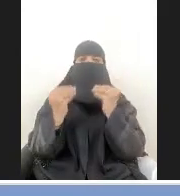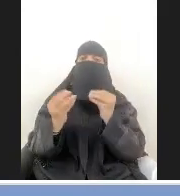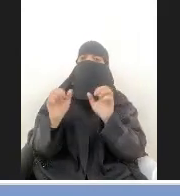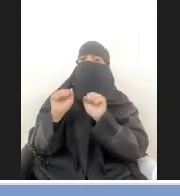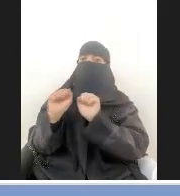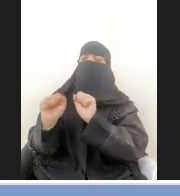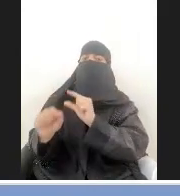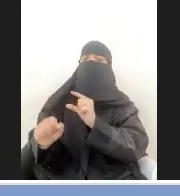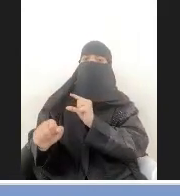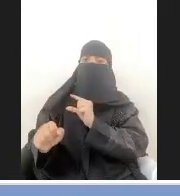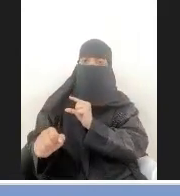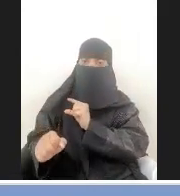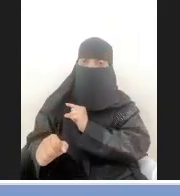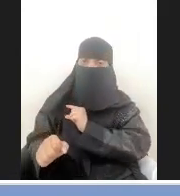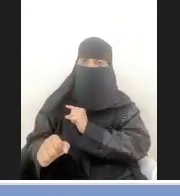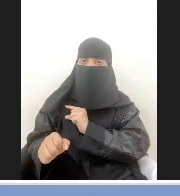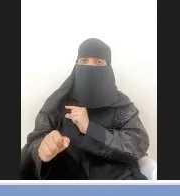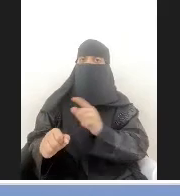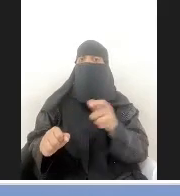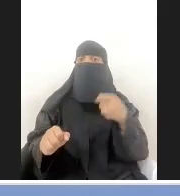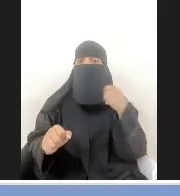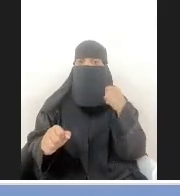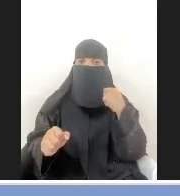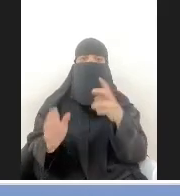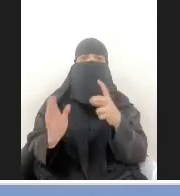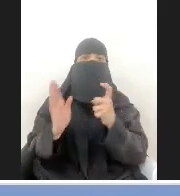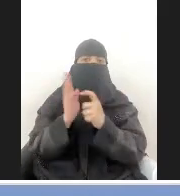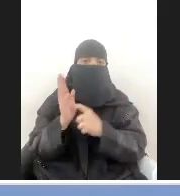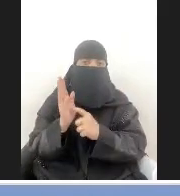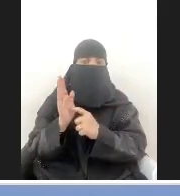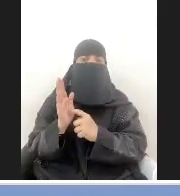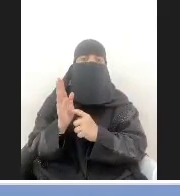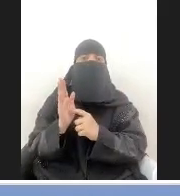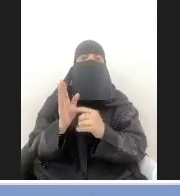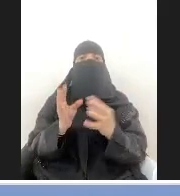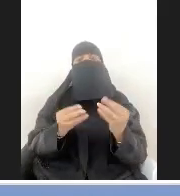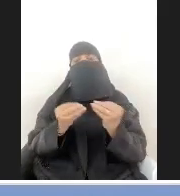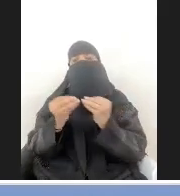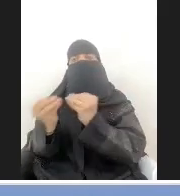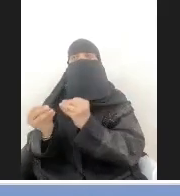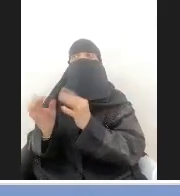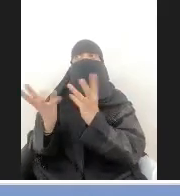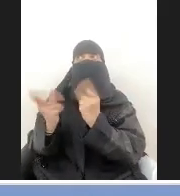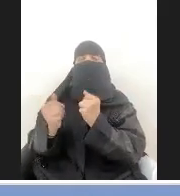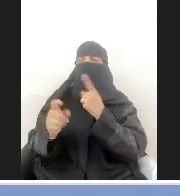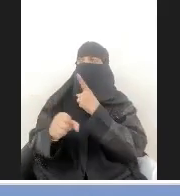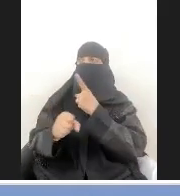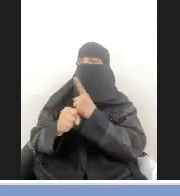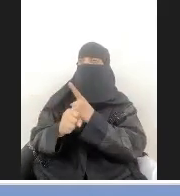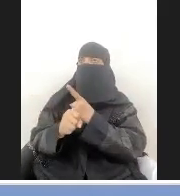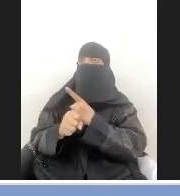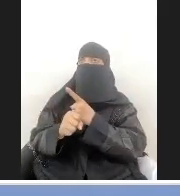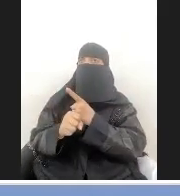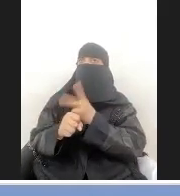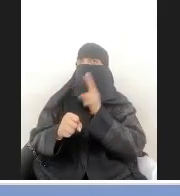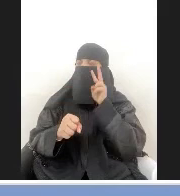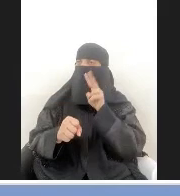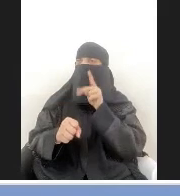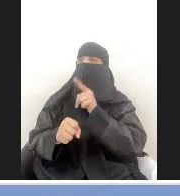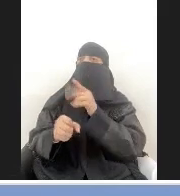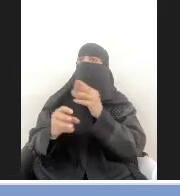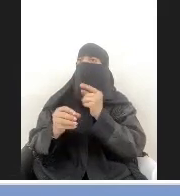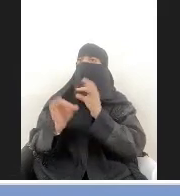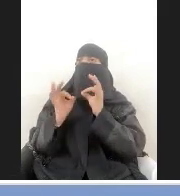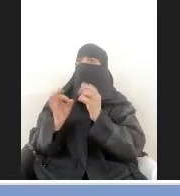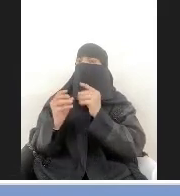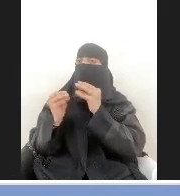الرسمي، فهو ممكن أنه يقدم يعني حسب تقدير المعلم من حيث المقررات، حسب تقدير المعلم، وهو يصلح لجميع